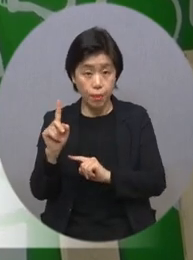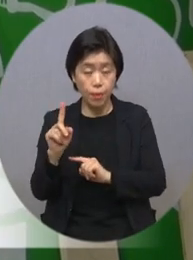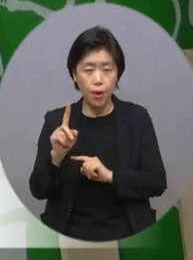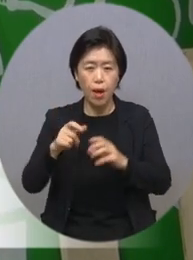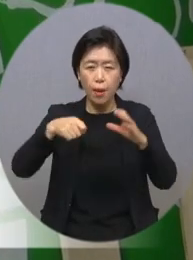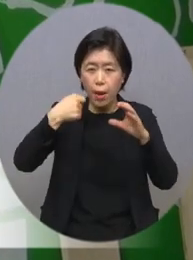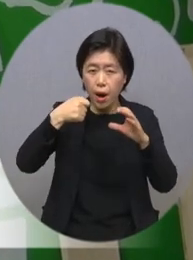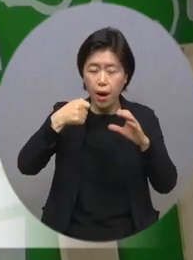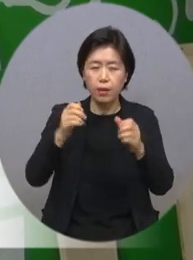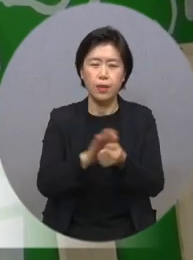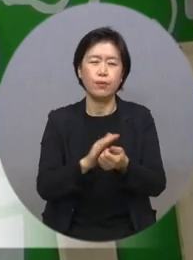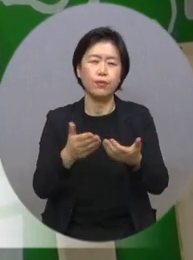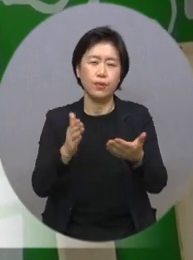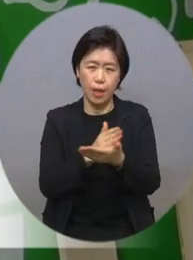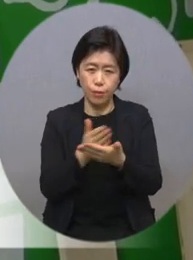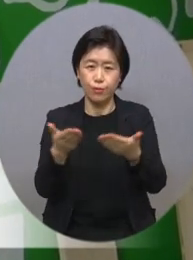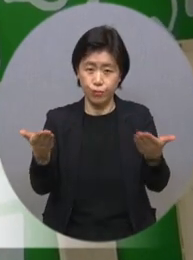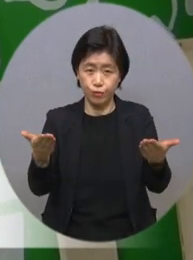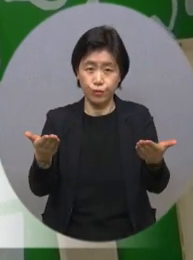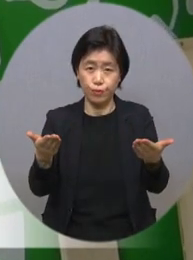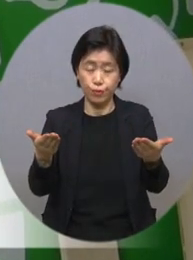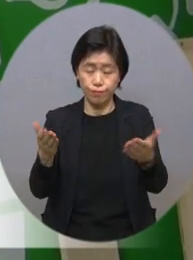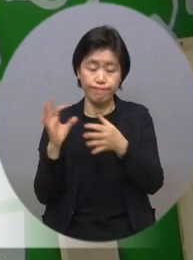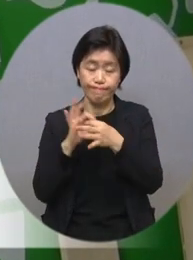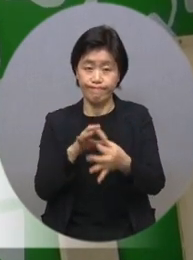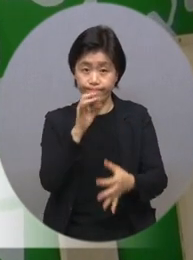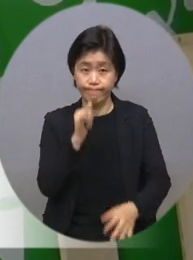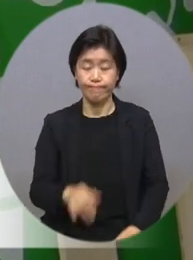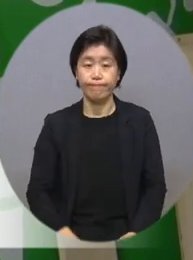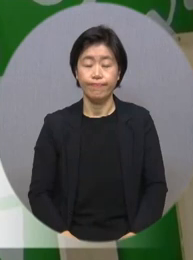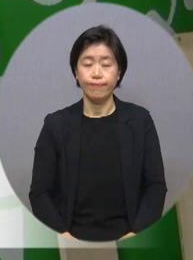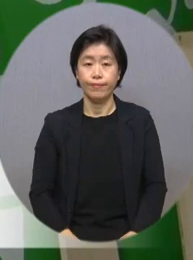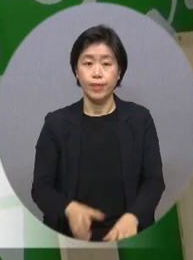운영을 하게 되었는데 특별히